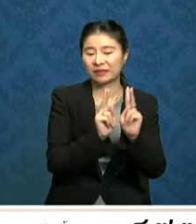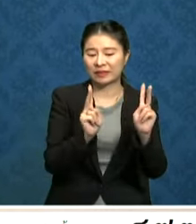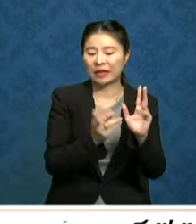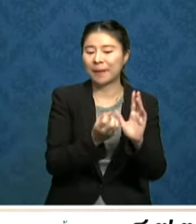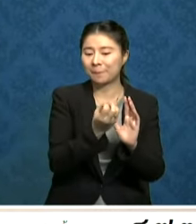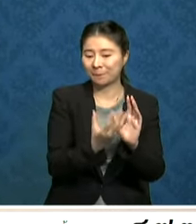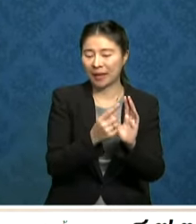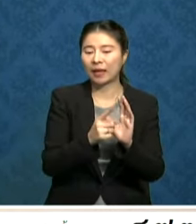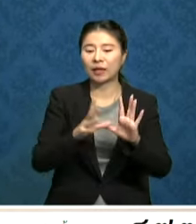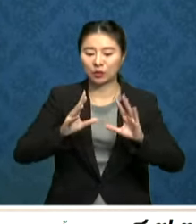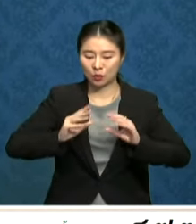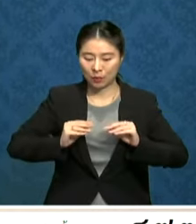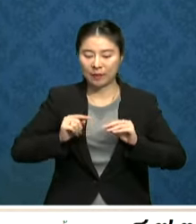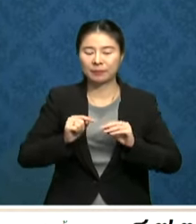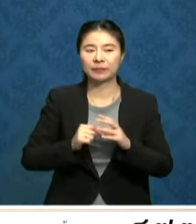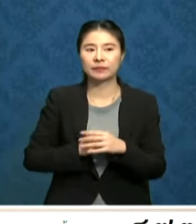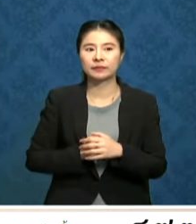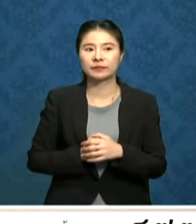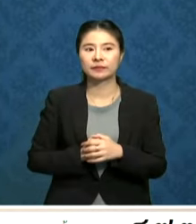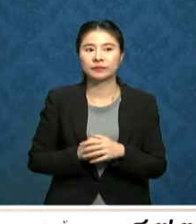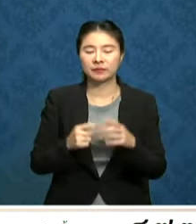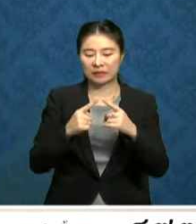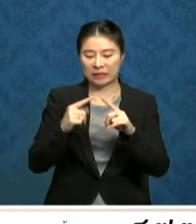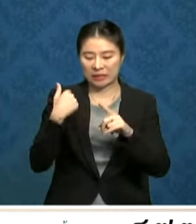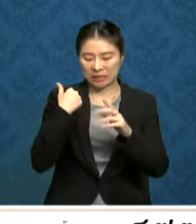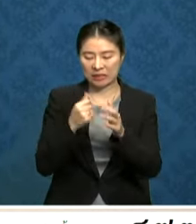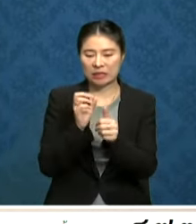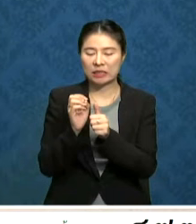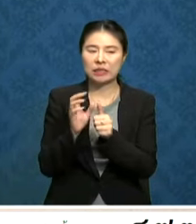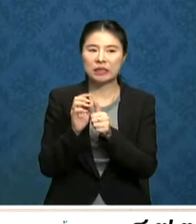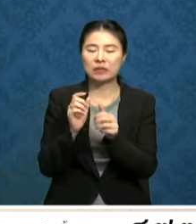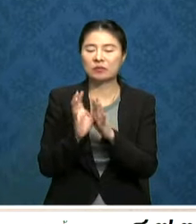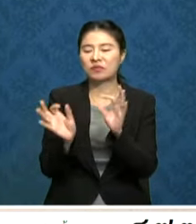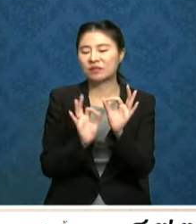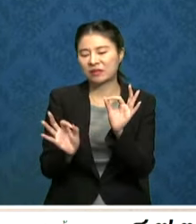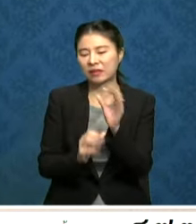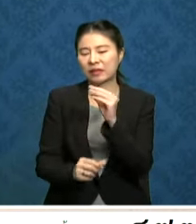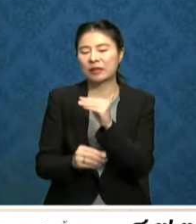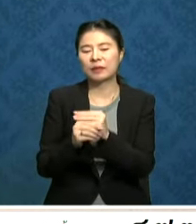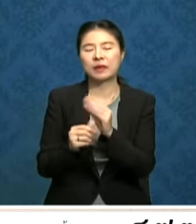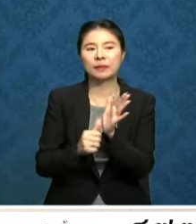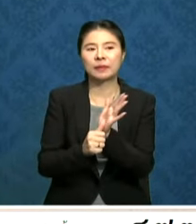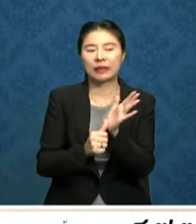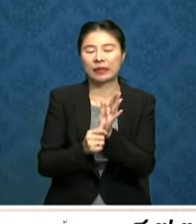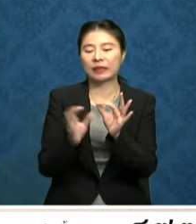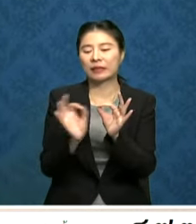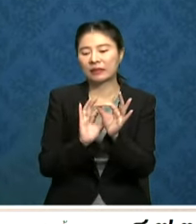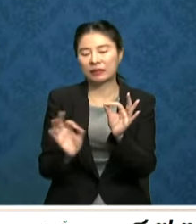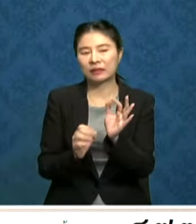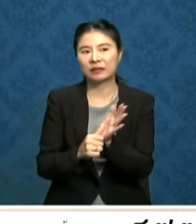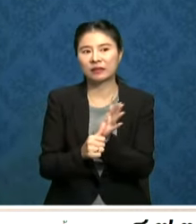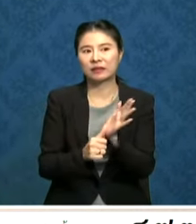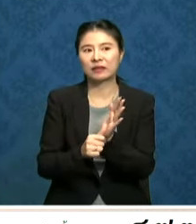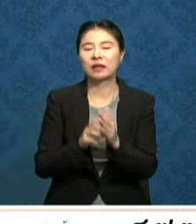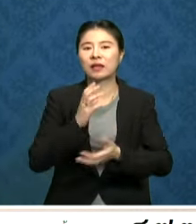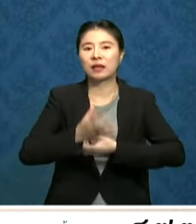ข้อเสนอเราเป็นส่วนใหญ่นะครับแต่ก็ยังมีบางข้อเสนอที่อาจจะยังเห็นต่างกันอยู่ในเชิงรายละเอียดนะครับดังนั้นก็จะขออนุญาตแบ่งการ